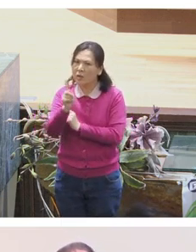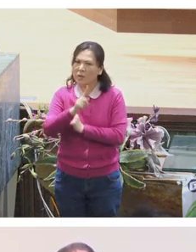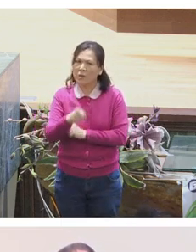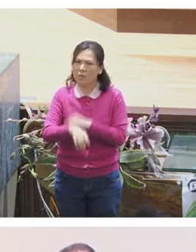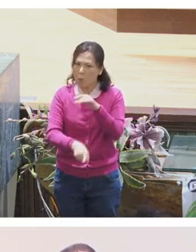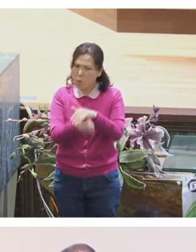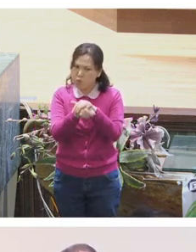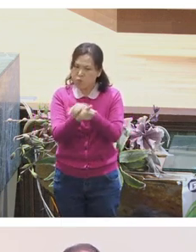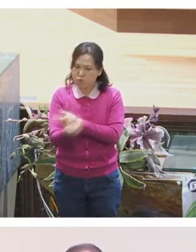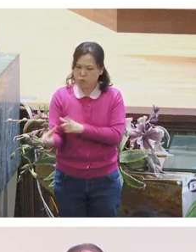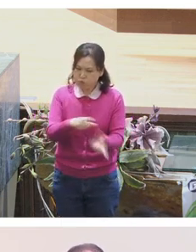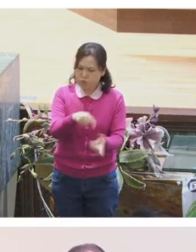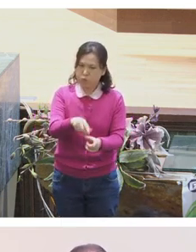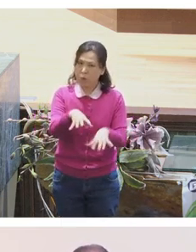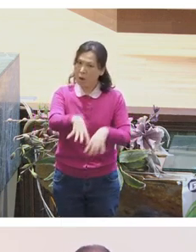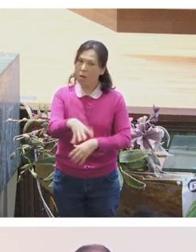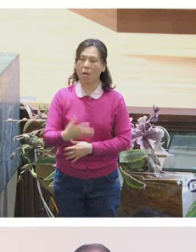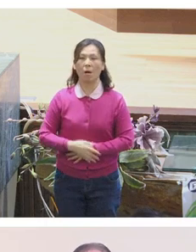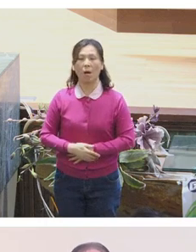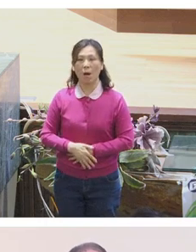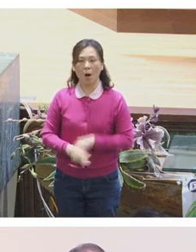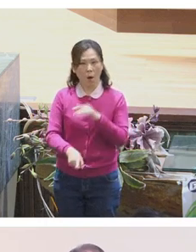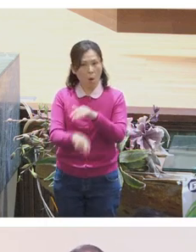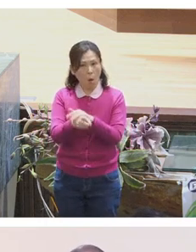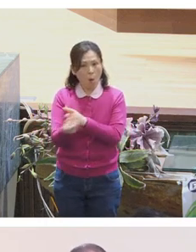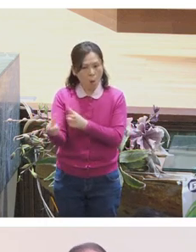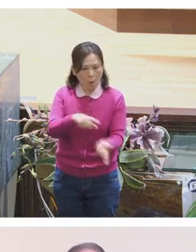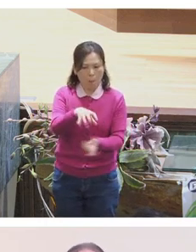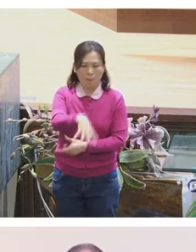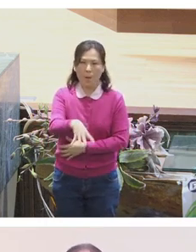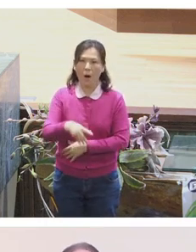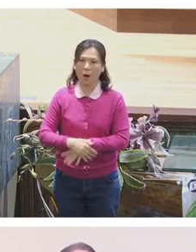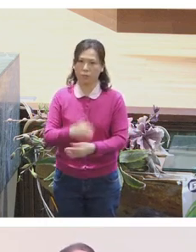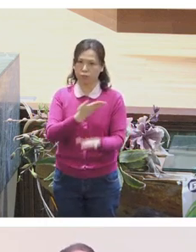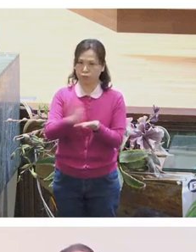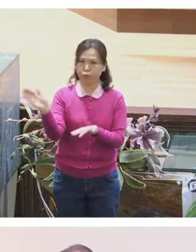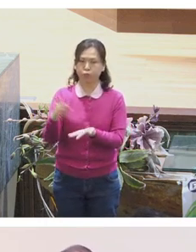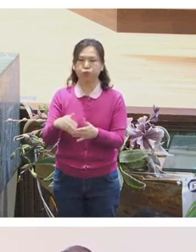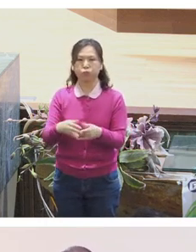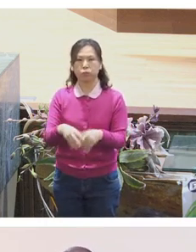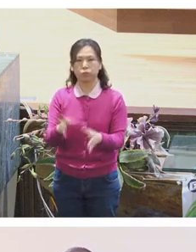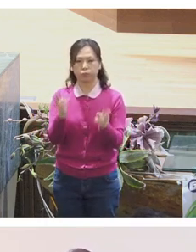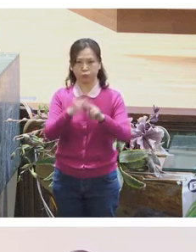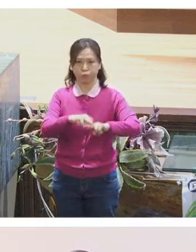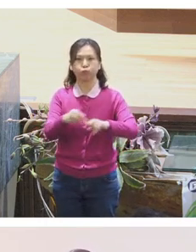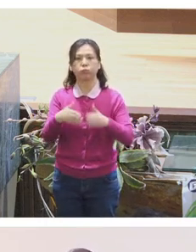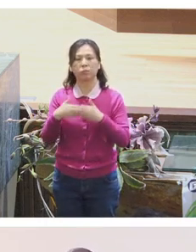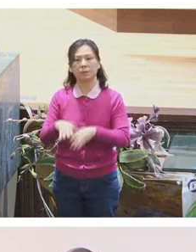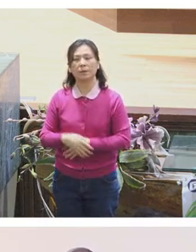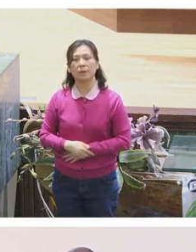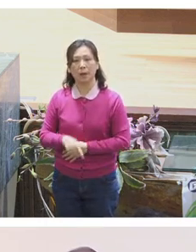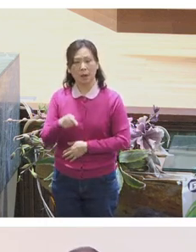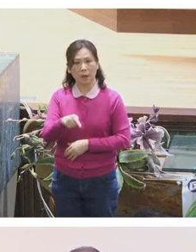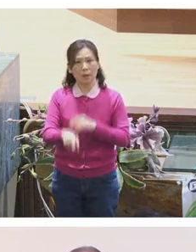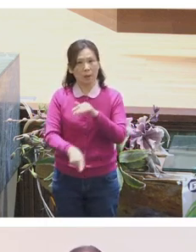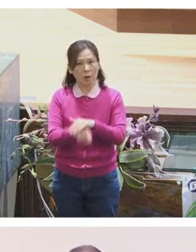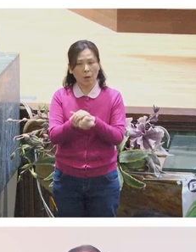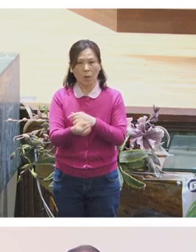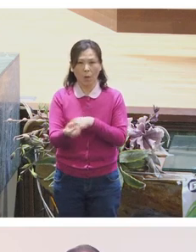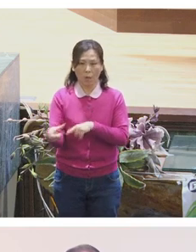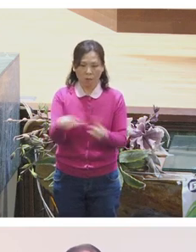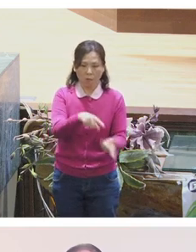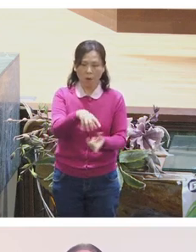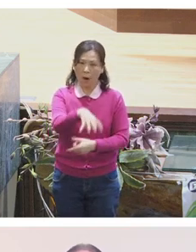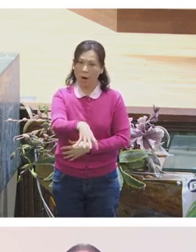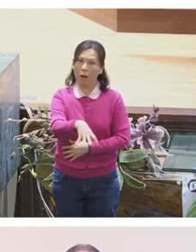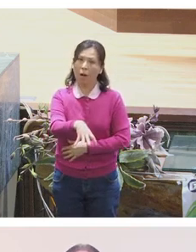址。我们非法弃置场址一定要清楚。第二个，这些非法弃置场址